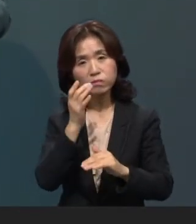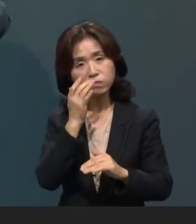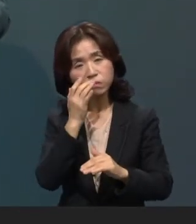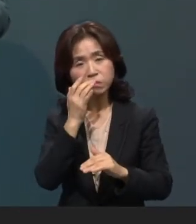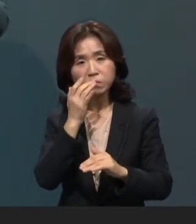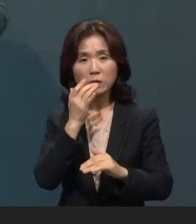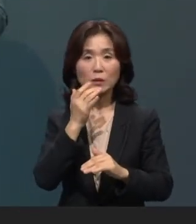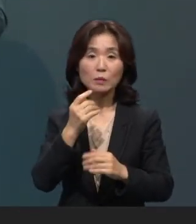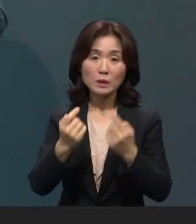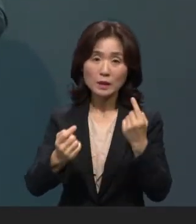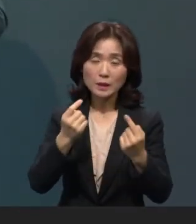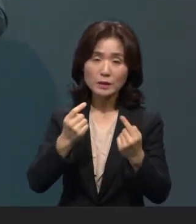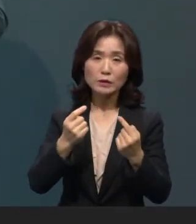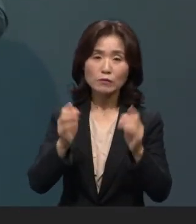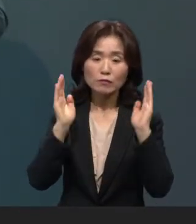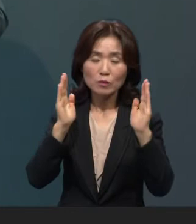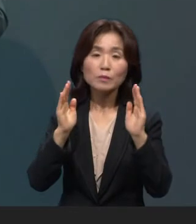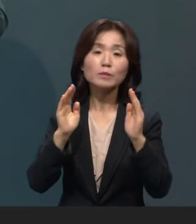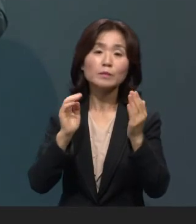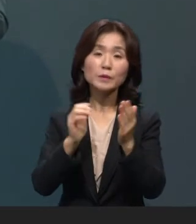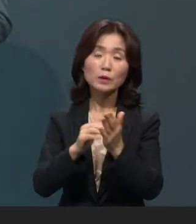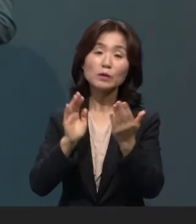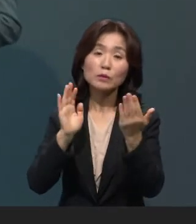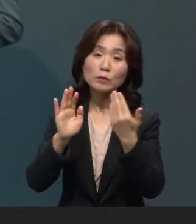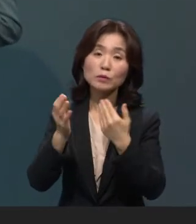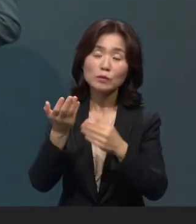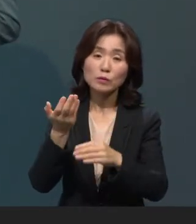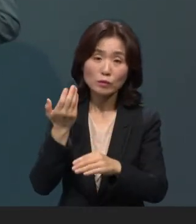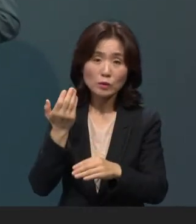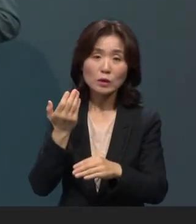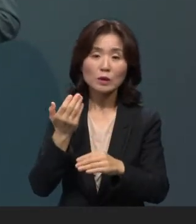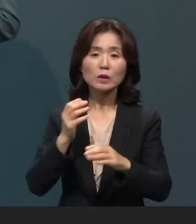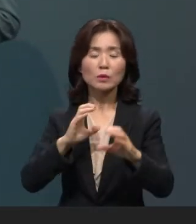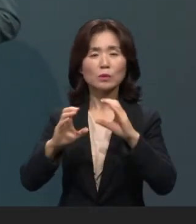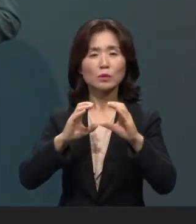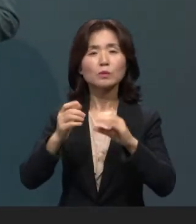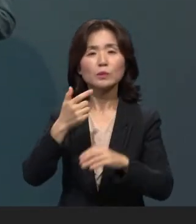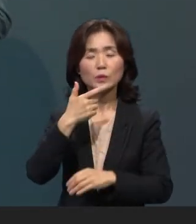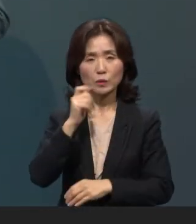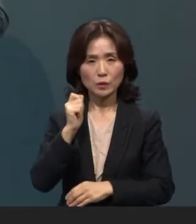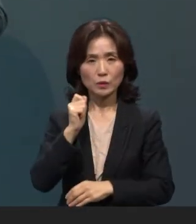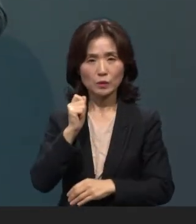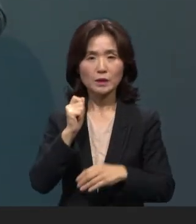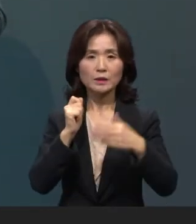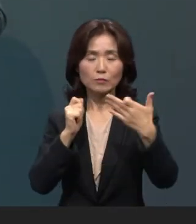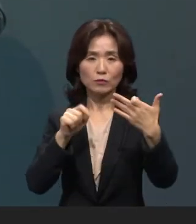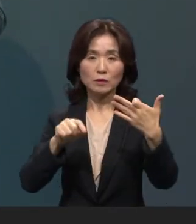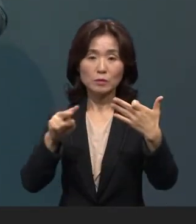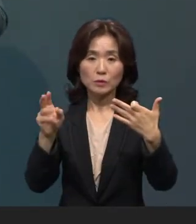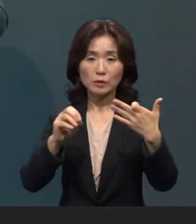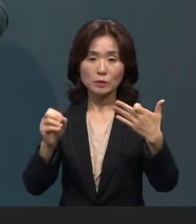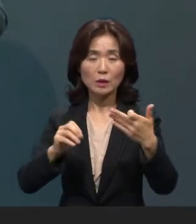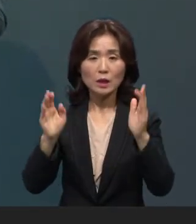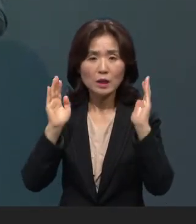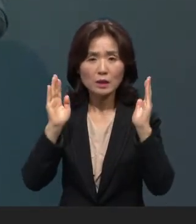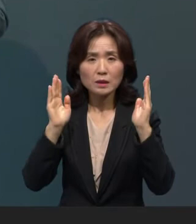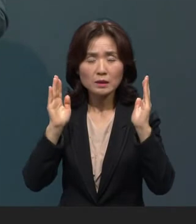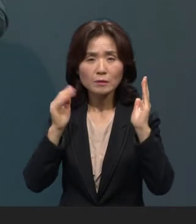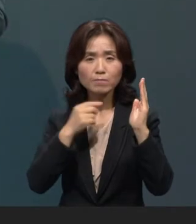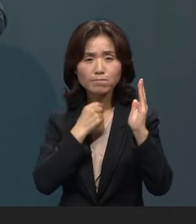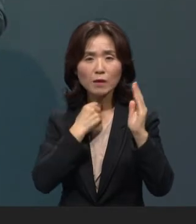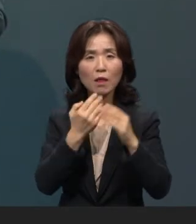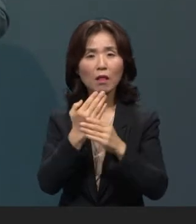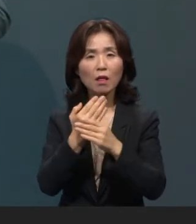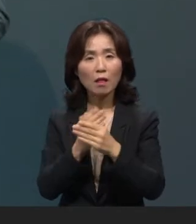전 소로 소통 부족이 있었다는 의결이 19.2% 로 조금 더 많았고 학습 동기가 떨어진다는 압도